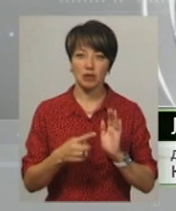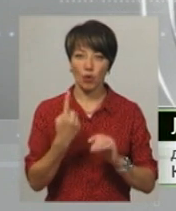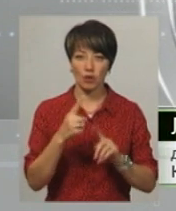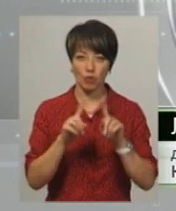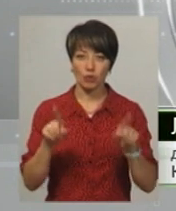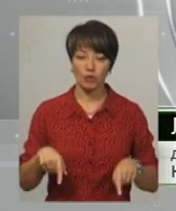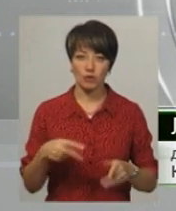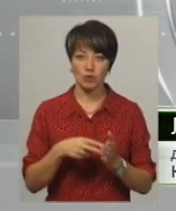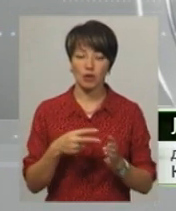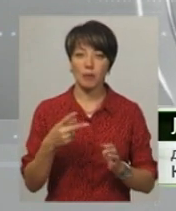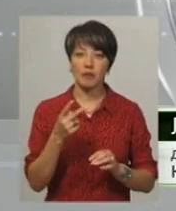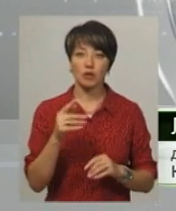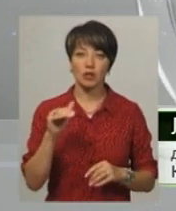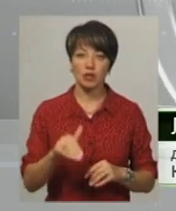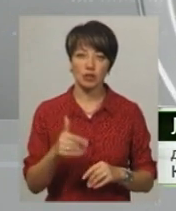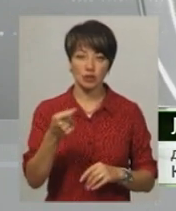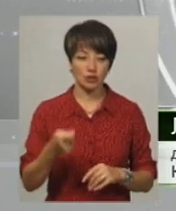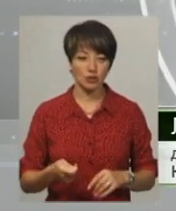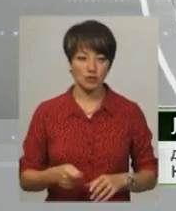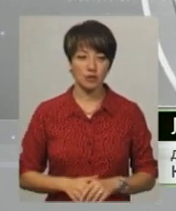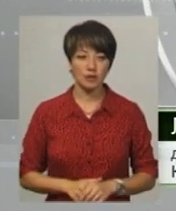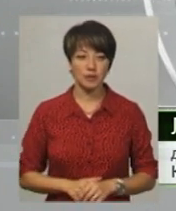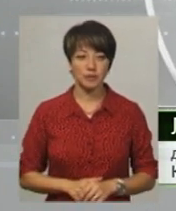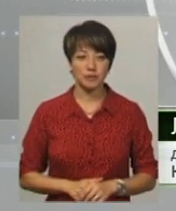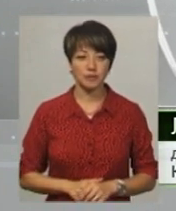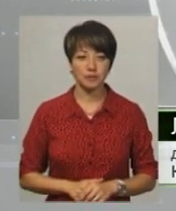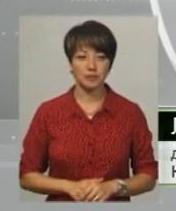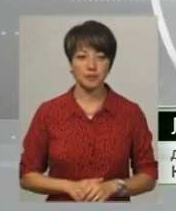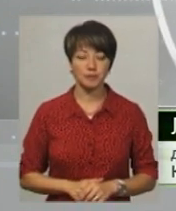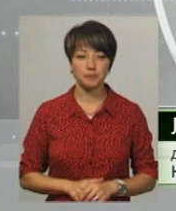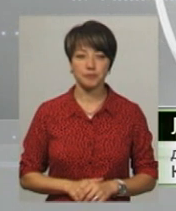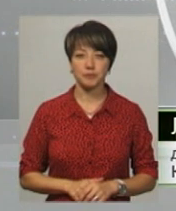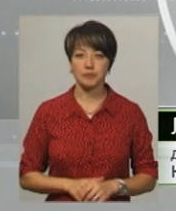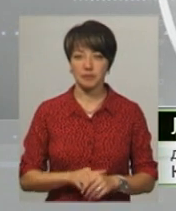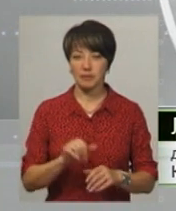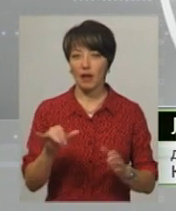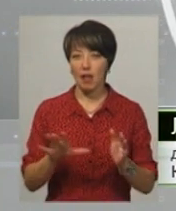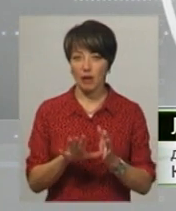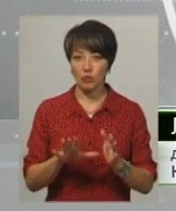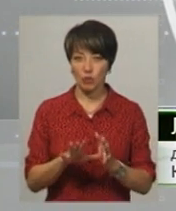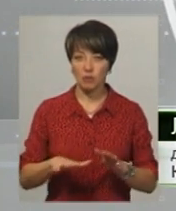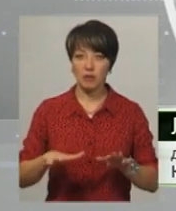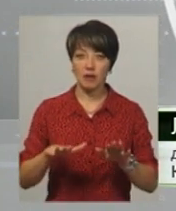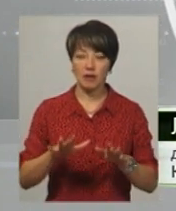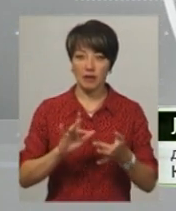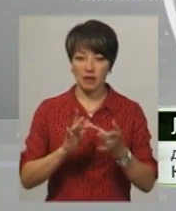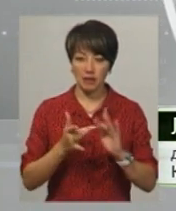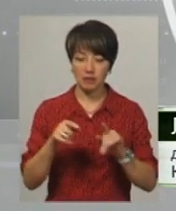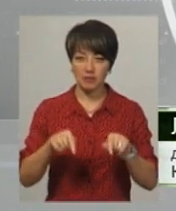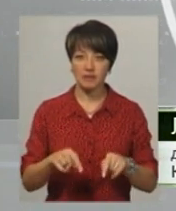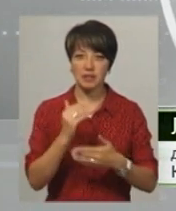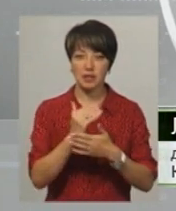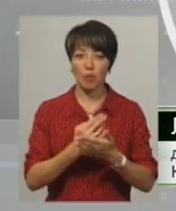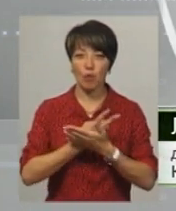одна. Майже 1500 він там торгувався на аукціоні. Проходить на електронному майданчику в системі «Прозоро».